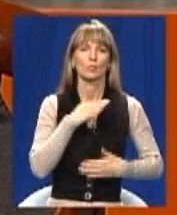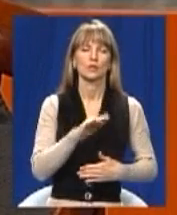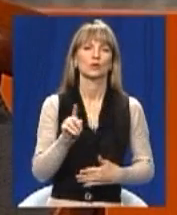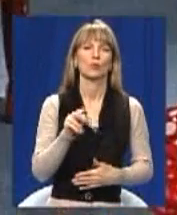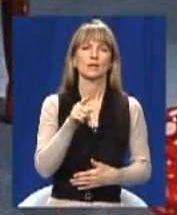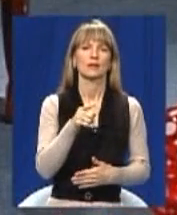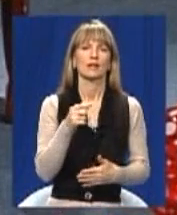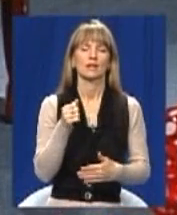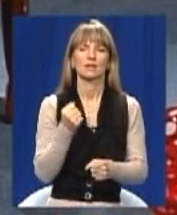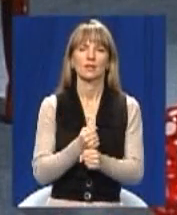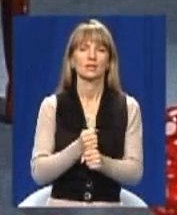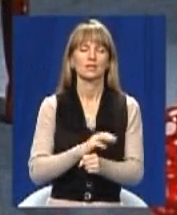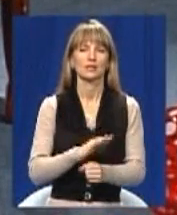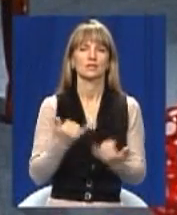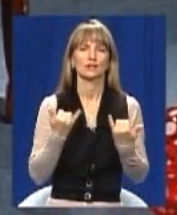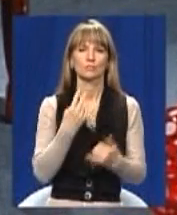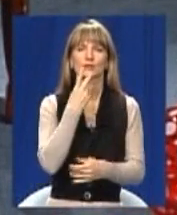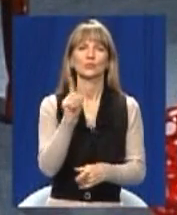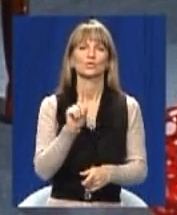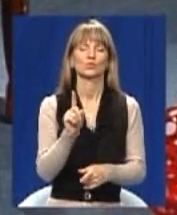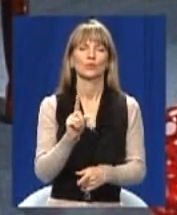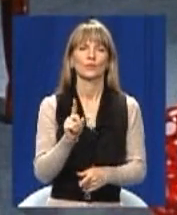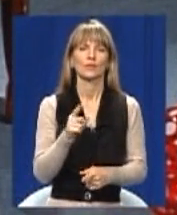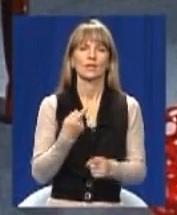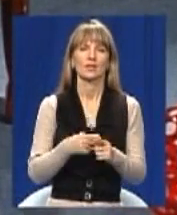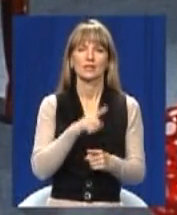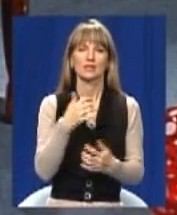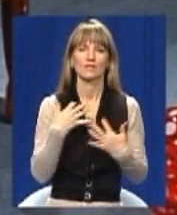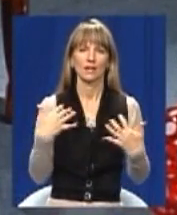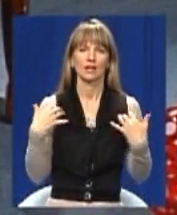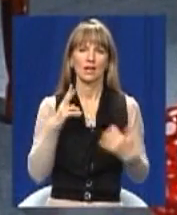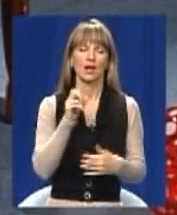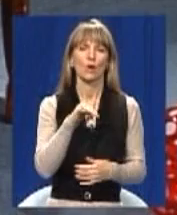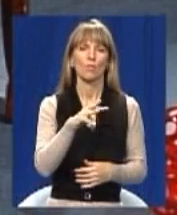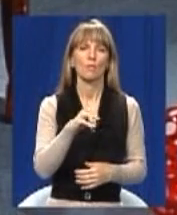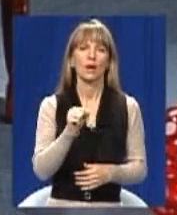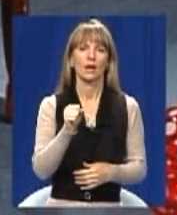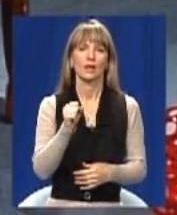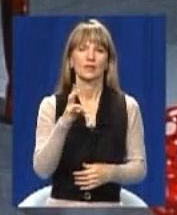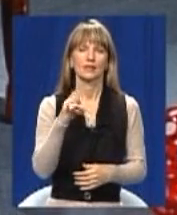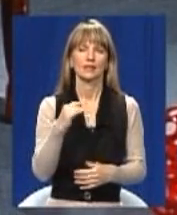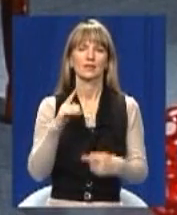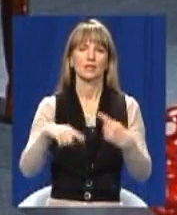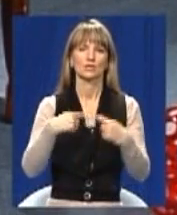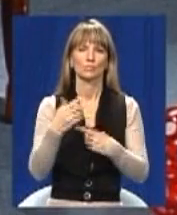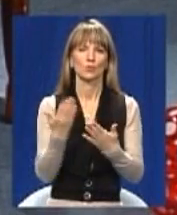робив. Ну, то давайте тепер переглянемо, що це за тваринка така каомани, і з нашої наступної